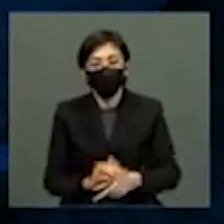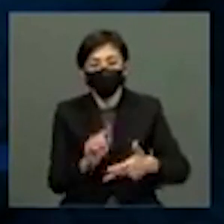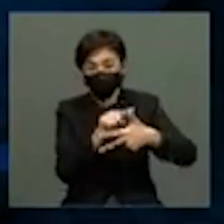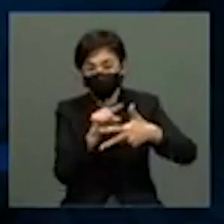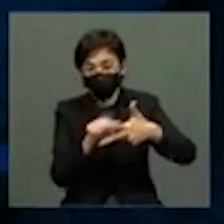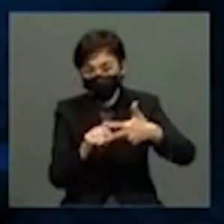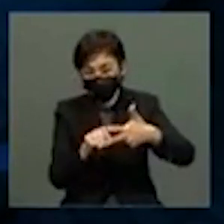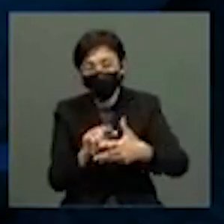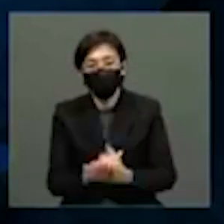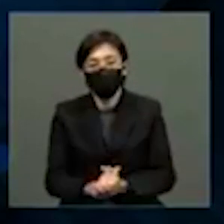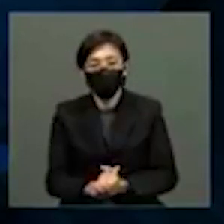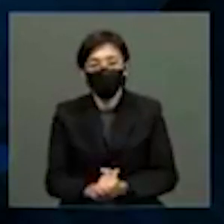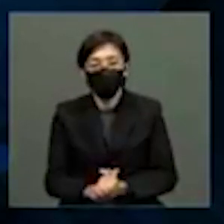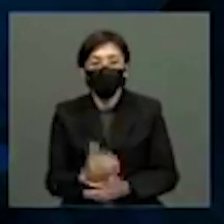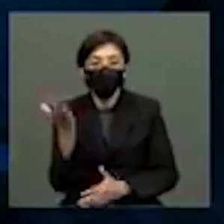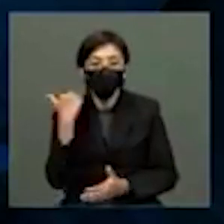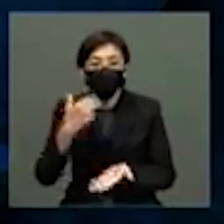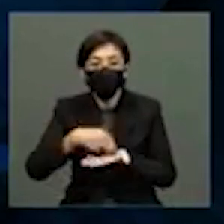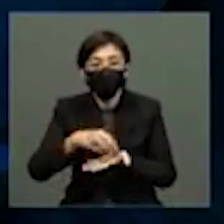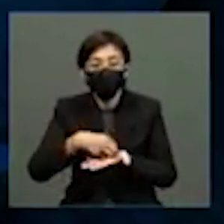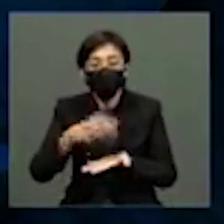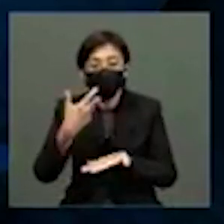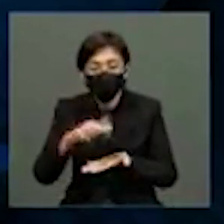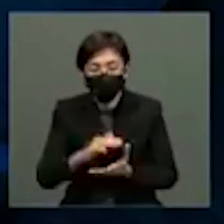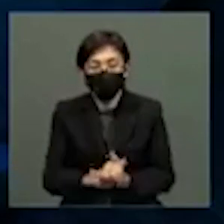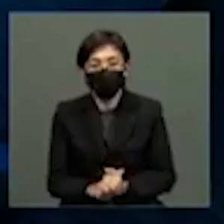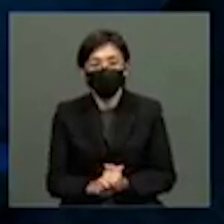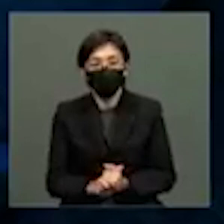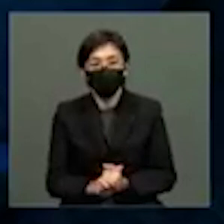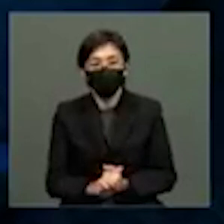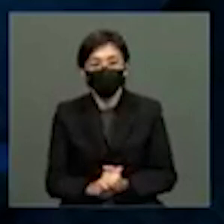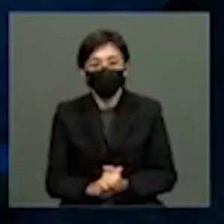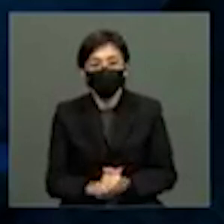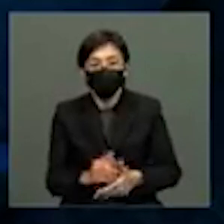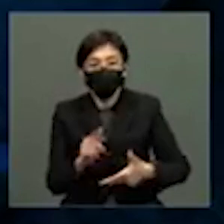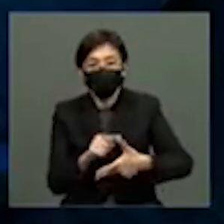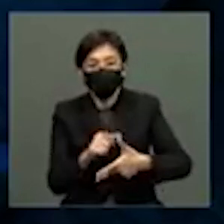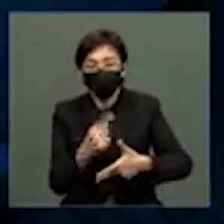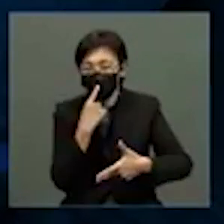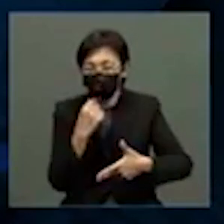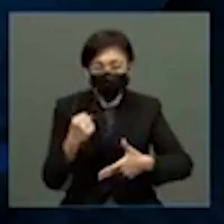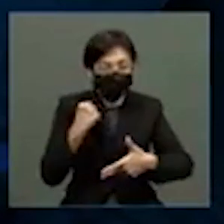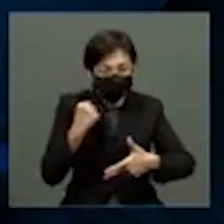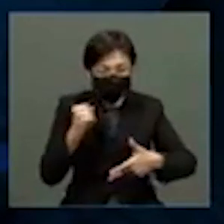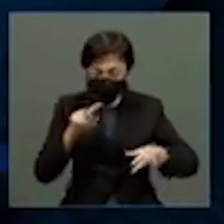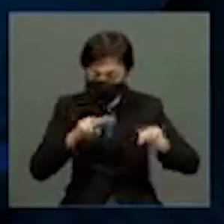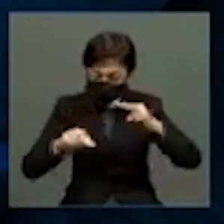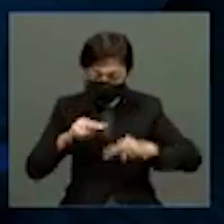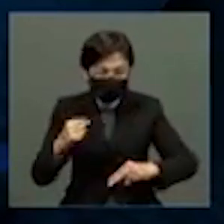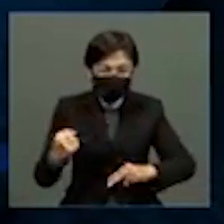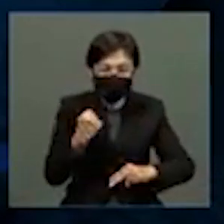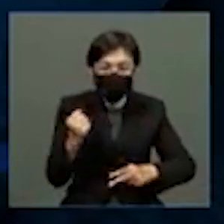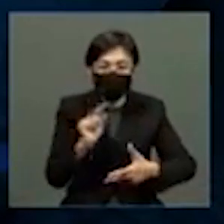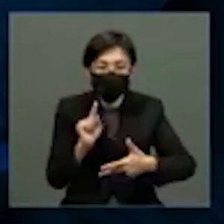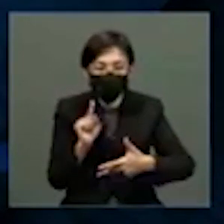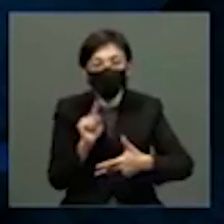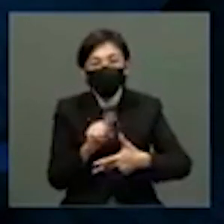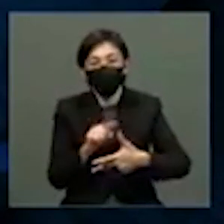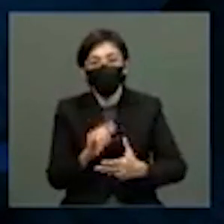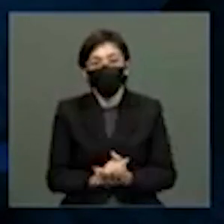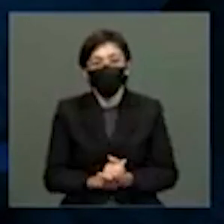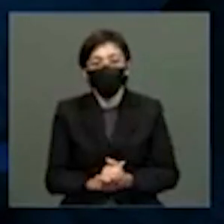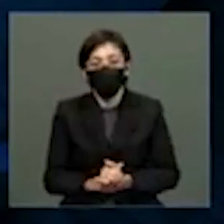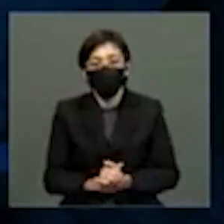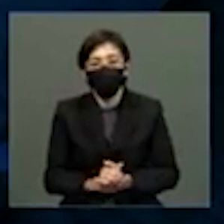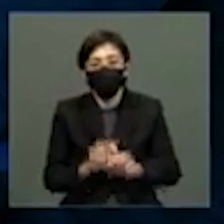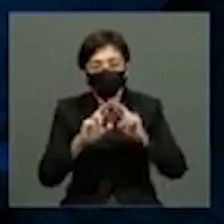ขอให้ทุกท่านได้ทราบเมื่อวานนี้ผมบอกไปแล้วนะครับเฉพาะพื้นที่ควบคุมสูงสุดและเข้มงวดก็คือบริโภคในร้านอาห